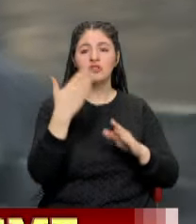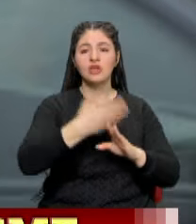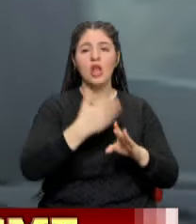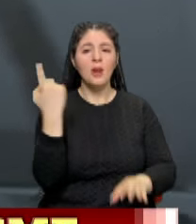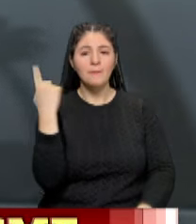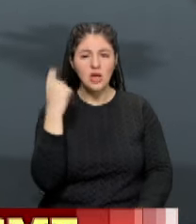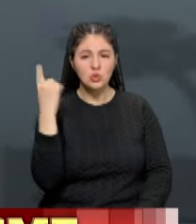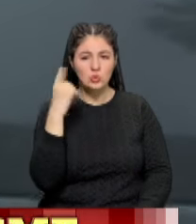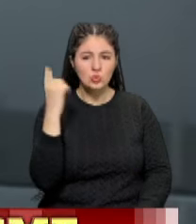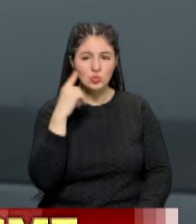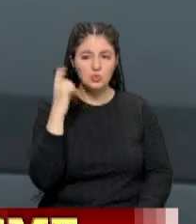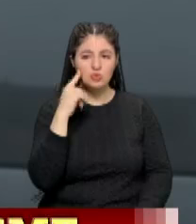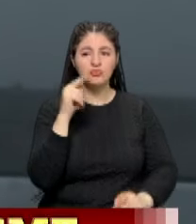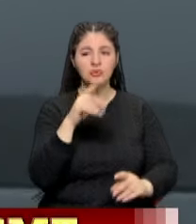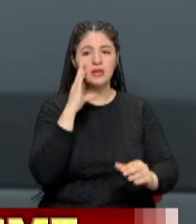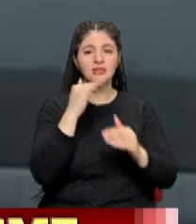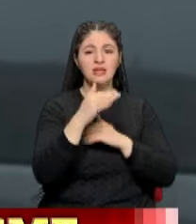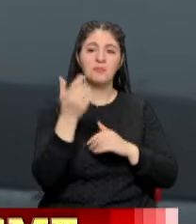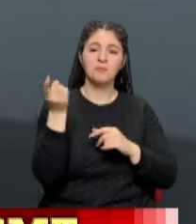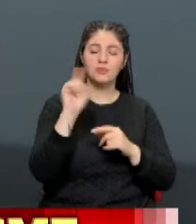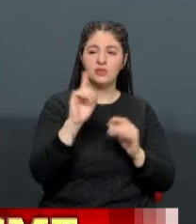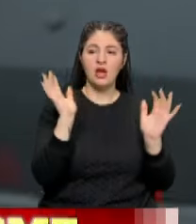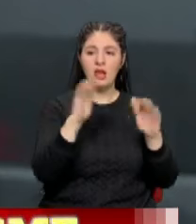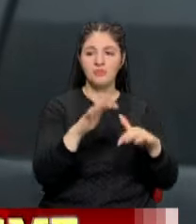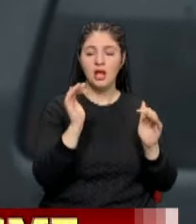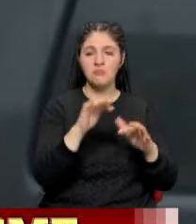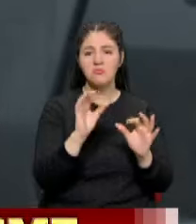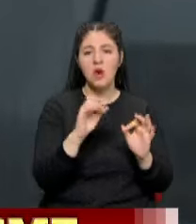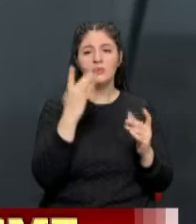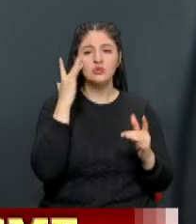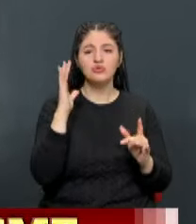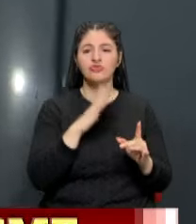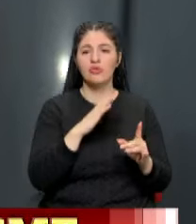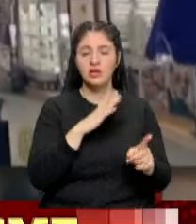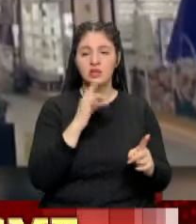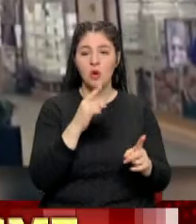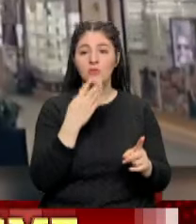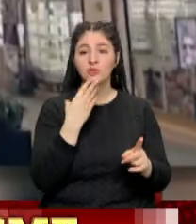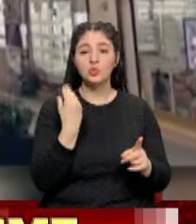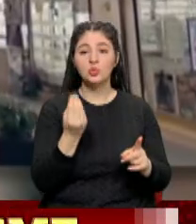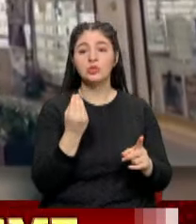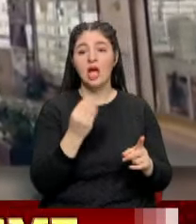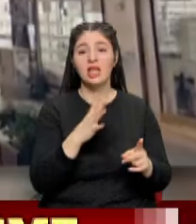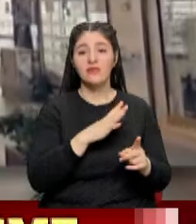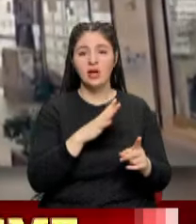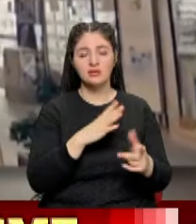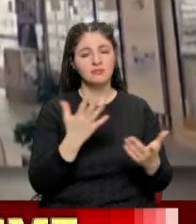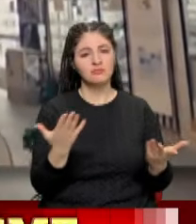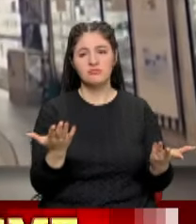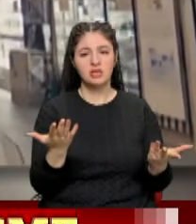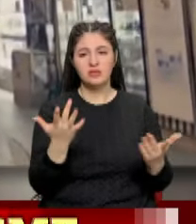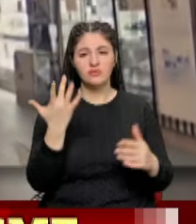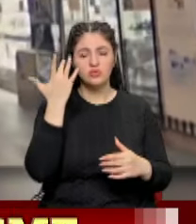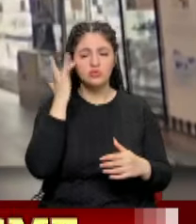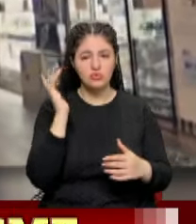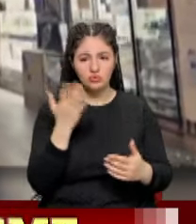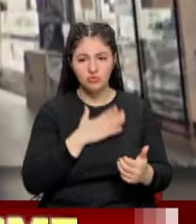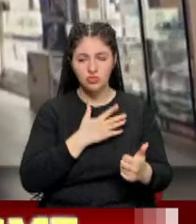çok meşhurdur. Burada insanlar bir daha toplanırdı. Böyle bir kültür vardı, böyle bir güzellik vardı. Maalesef